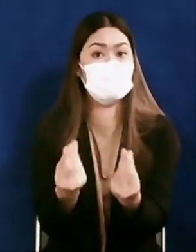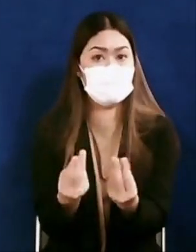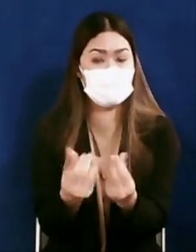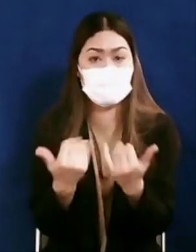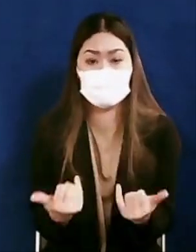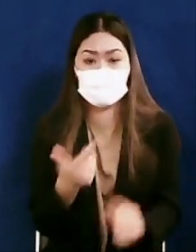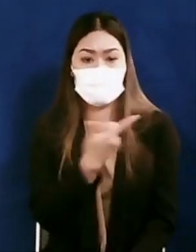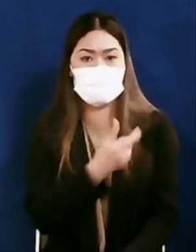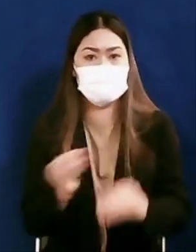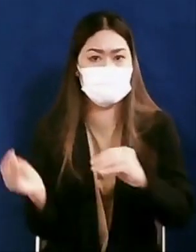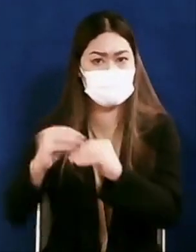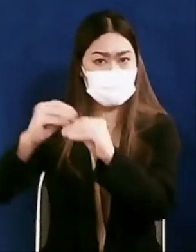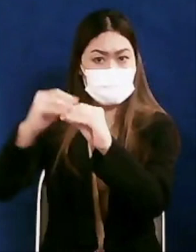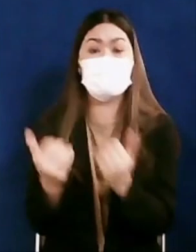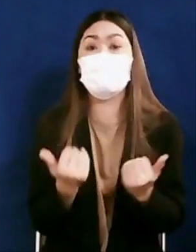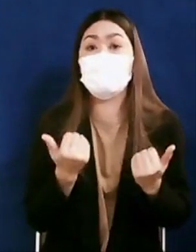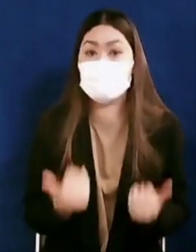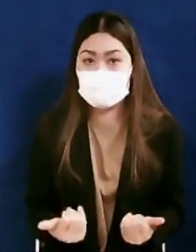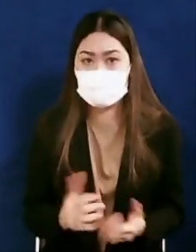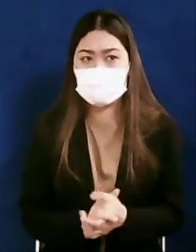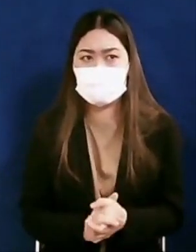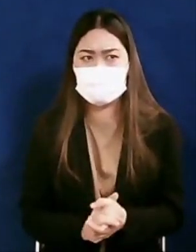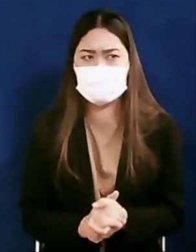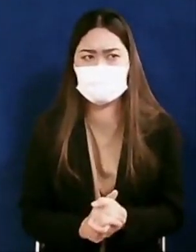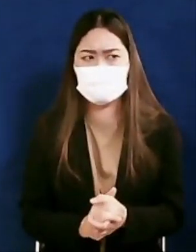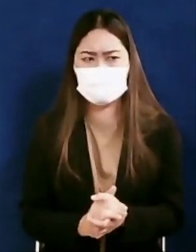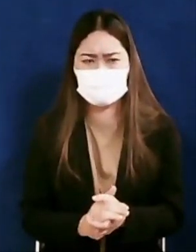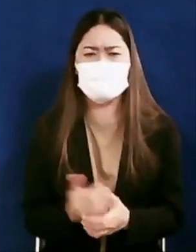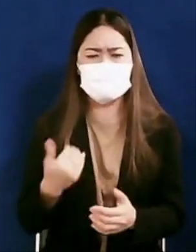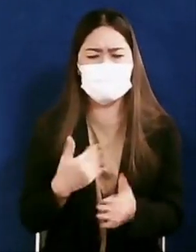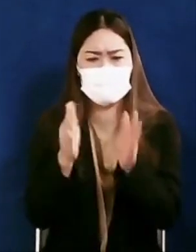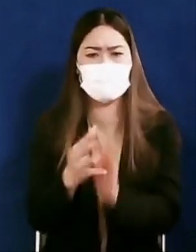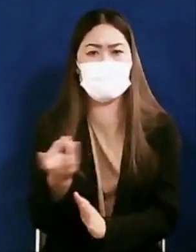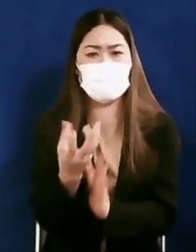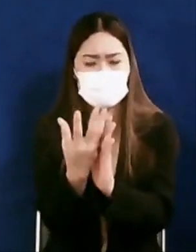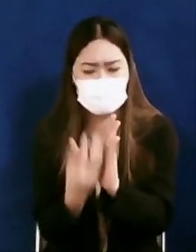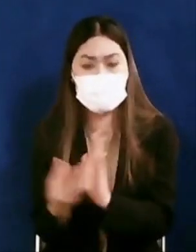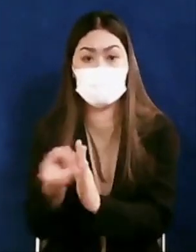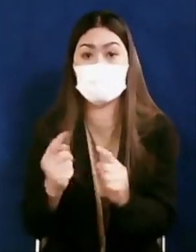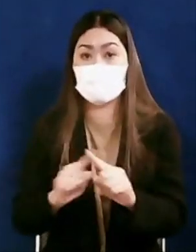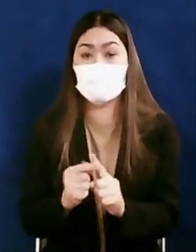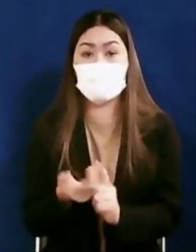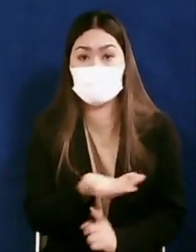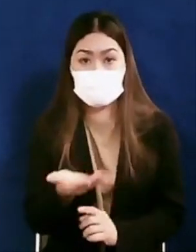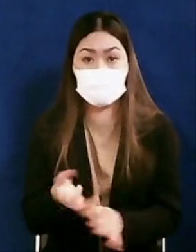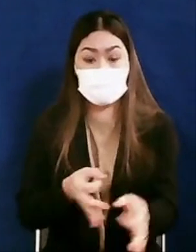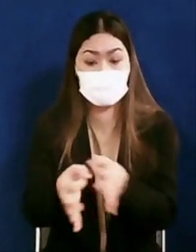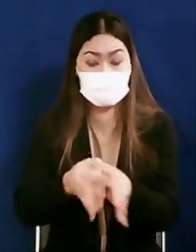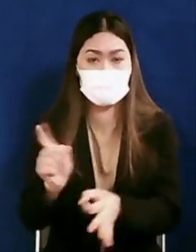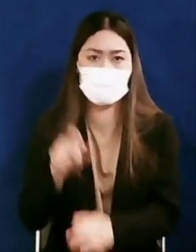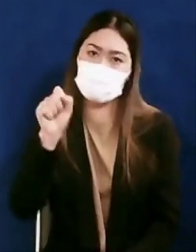การฉีดวัคซีนมันเพิ่มขึ้นนะครับเพราะฉะนั้นแก็บมันก็อาจจะถูกปิดไปบ้างแต่ว่าสิ่งที่เราจะแสดงให้เห็นก็คือว่า